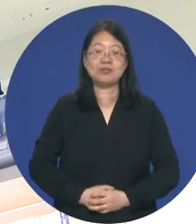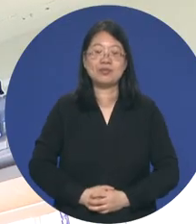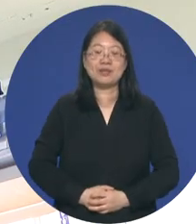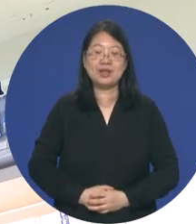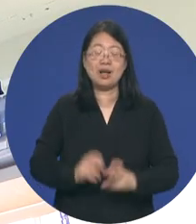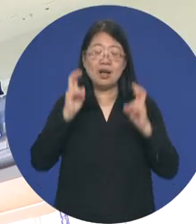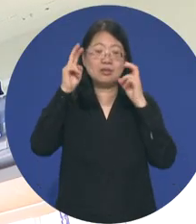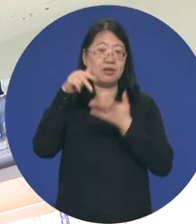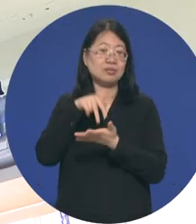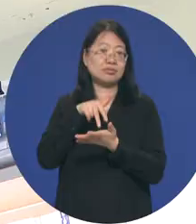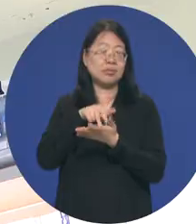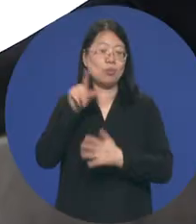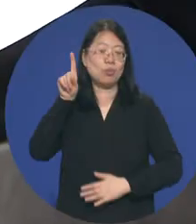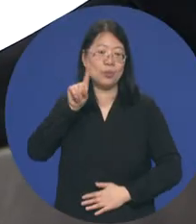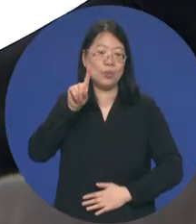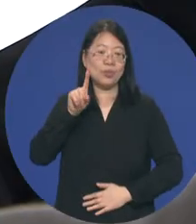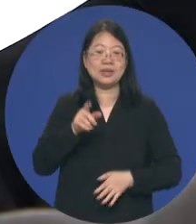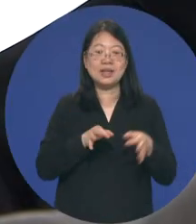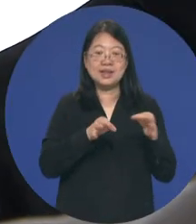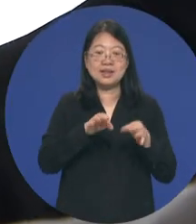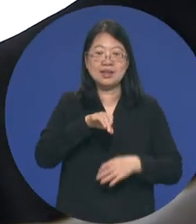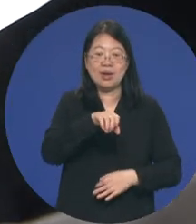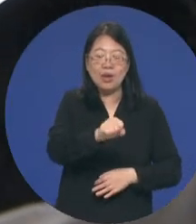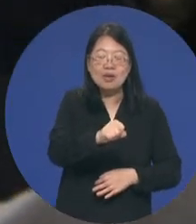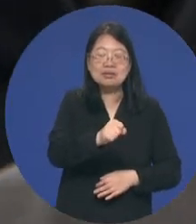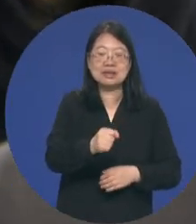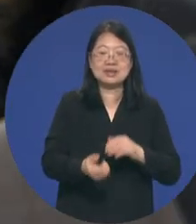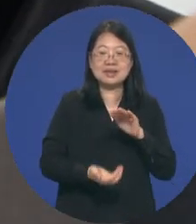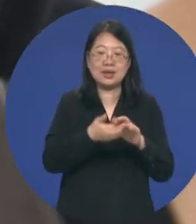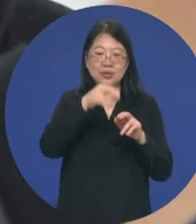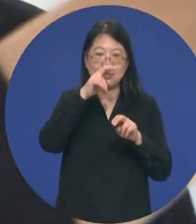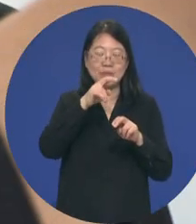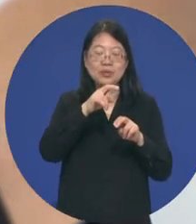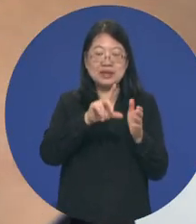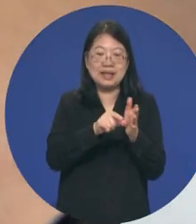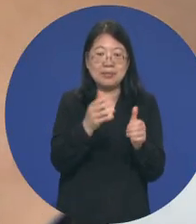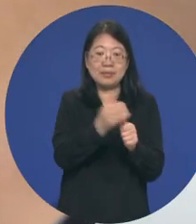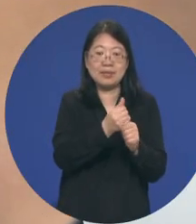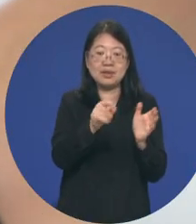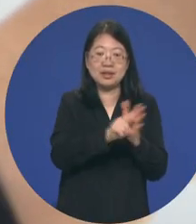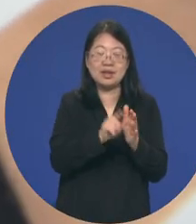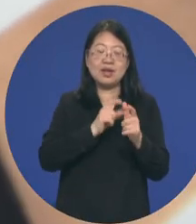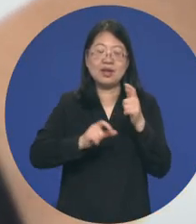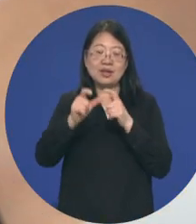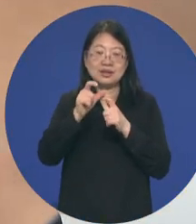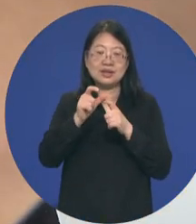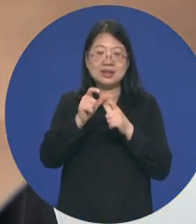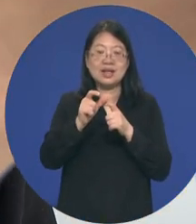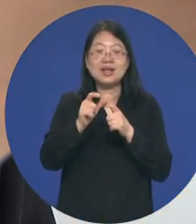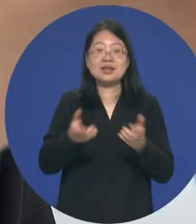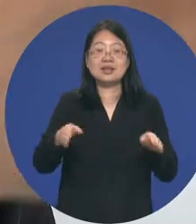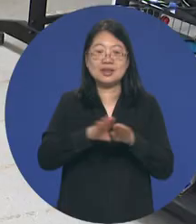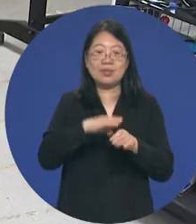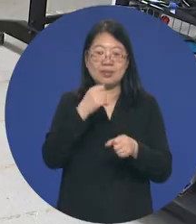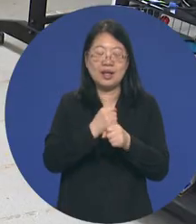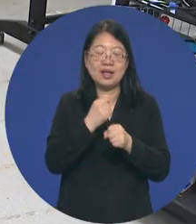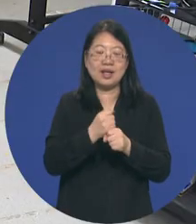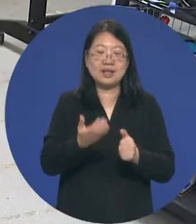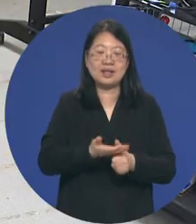상황에서 기업 입장에선 시장 선점의 골든 타임을 잡기 위해 추가 기술 개발과 양산 시설이 절실합니다